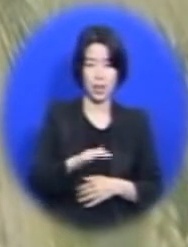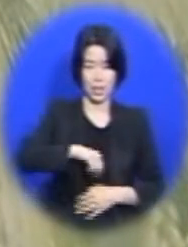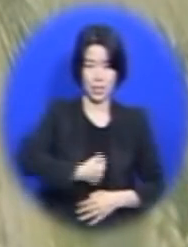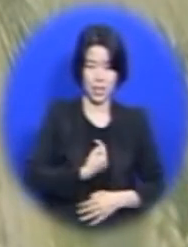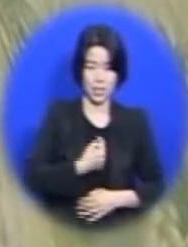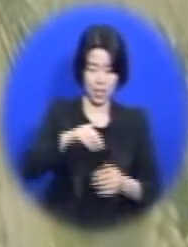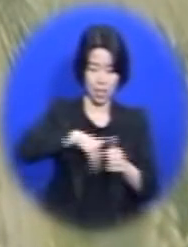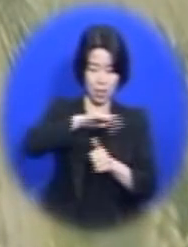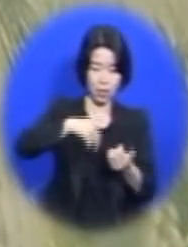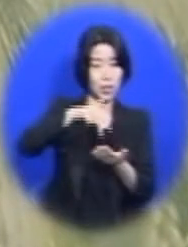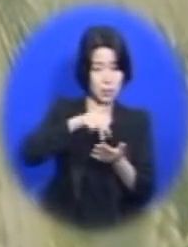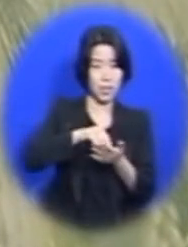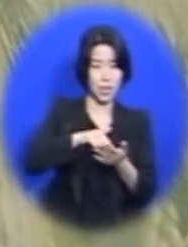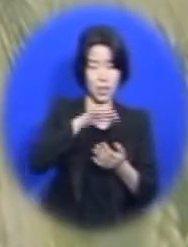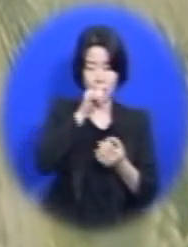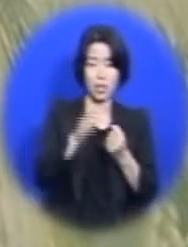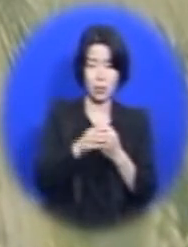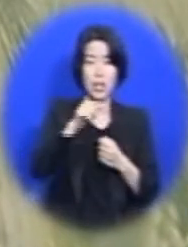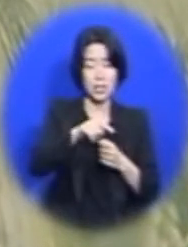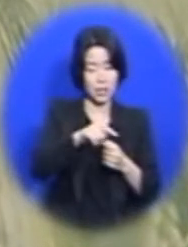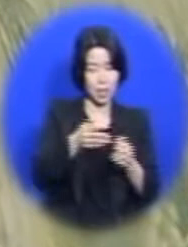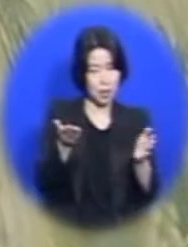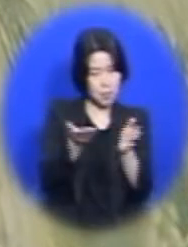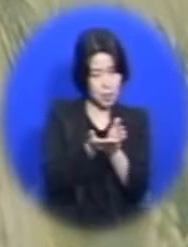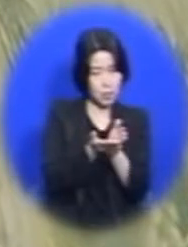자신의 처지가 그 처지니까 거기에